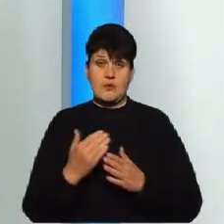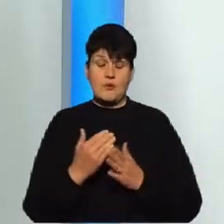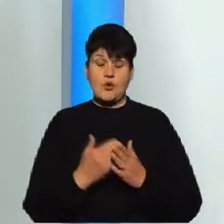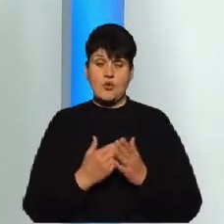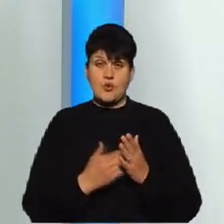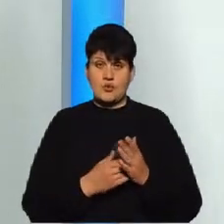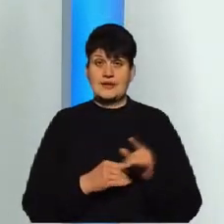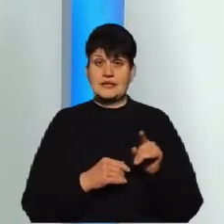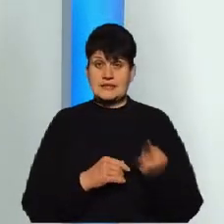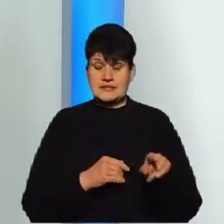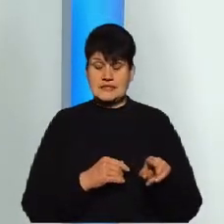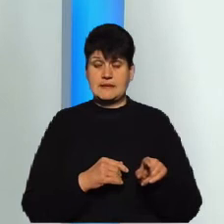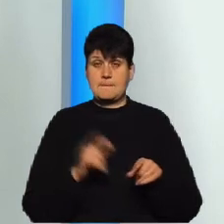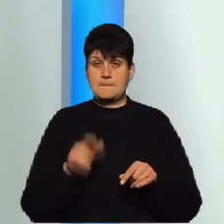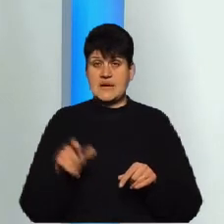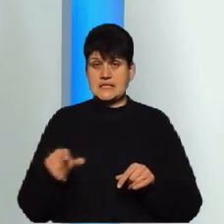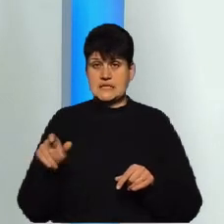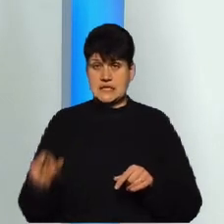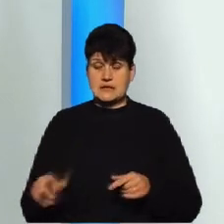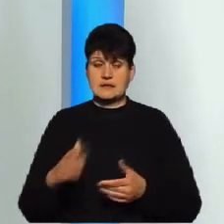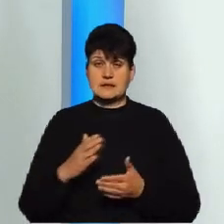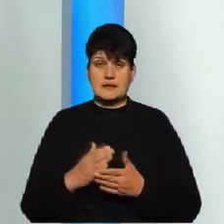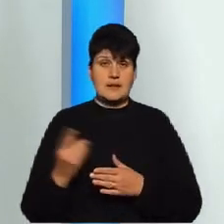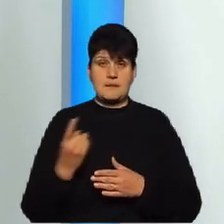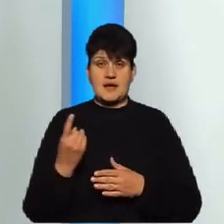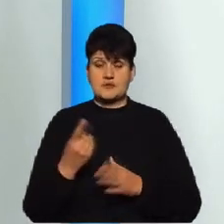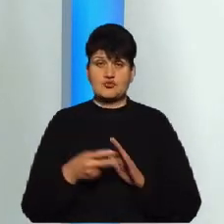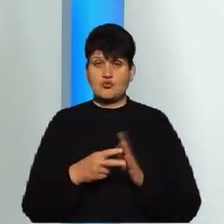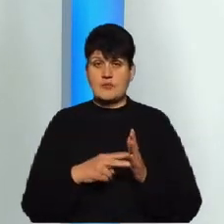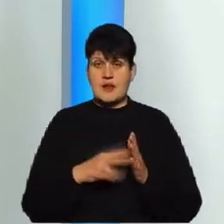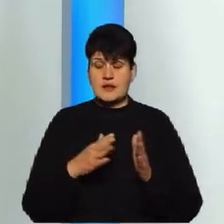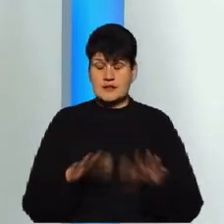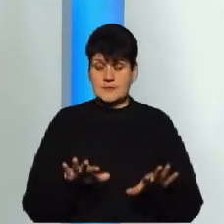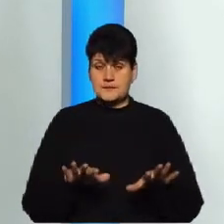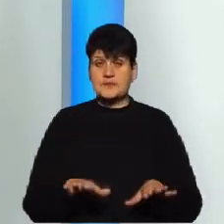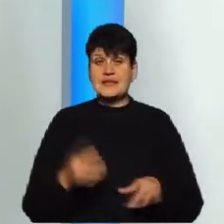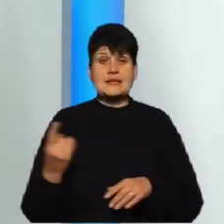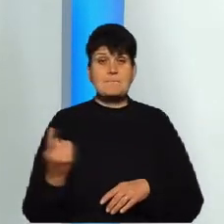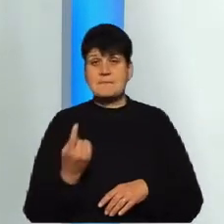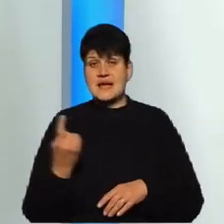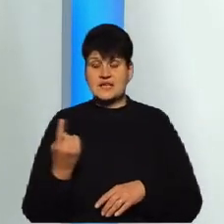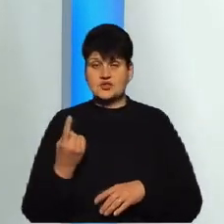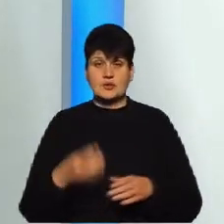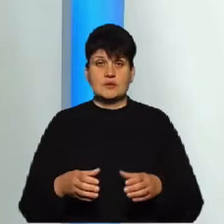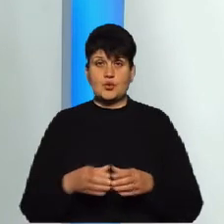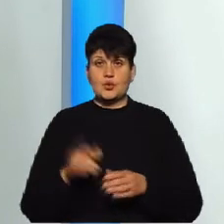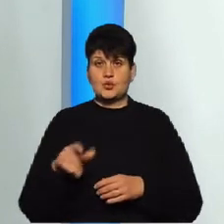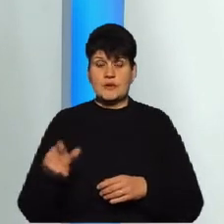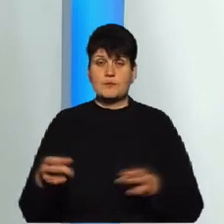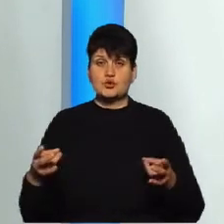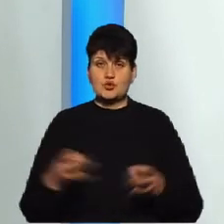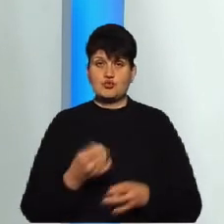ці пацієнти знаходяться на першому плані, і це перші категорії людей, хто потребує